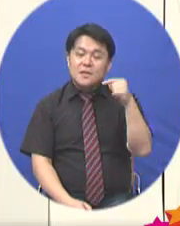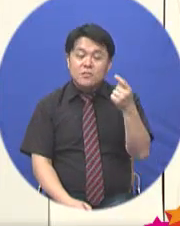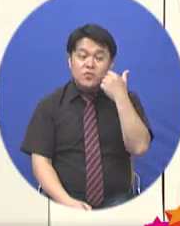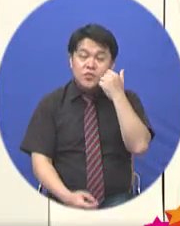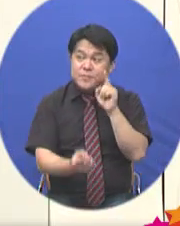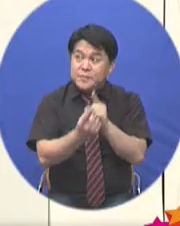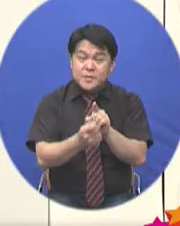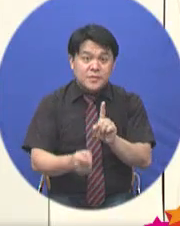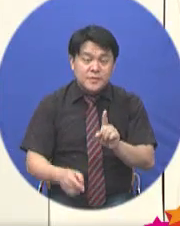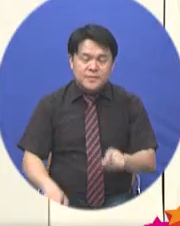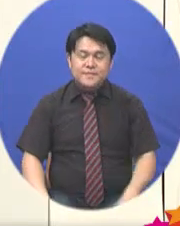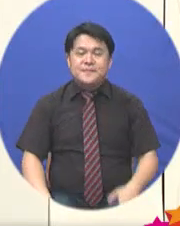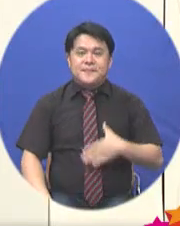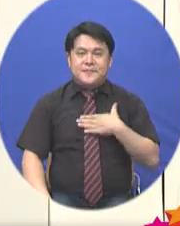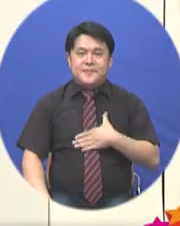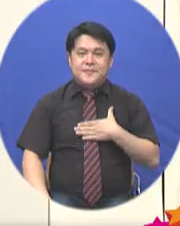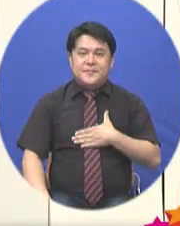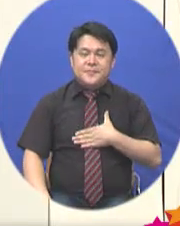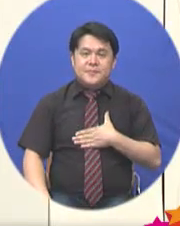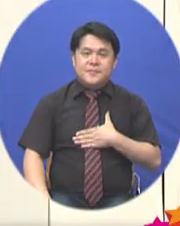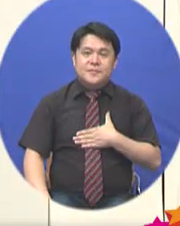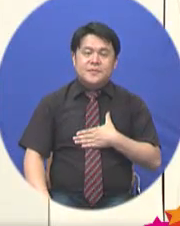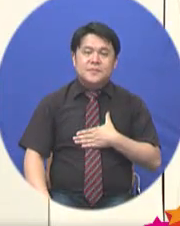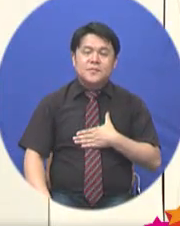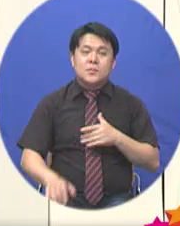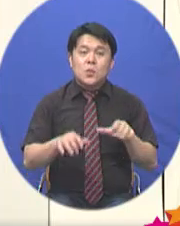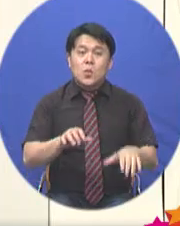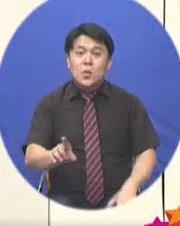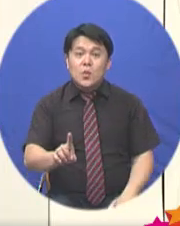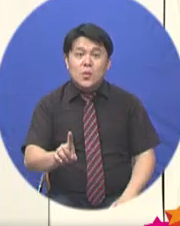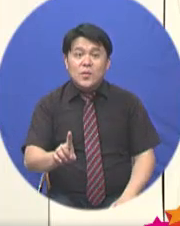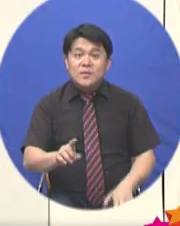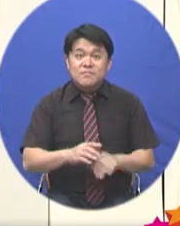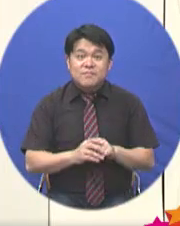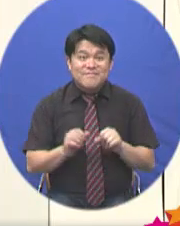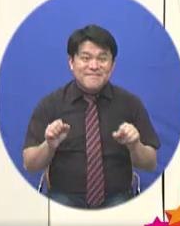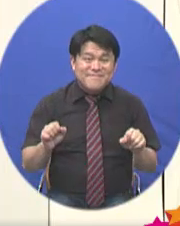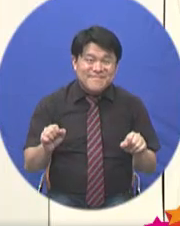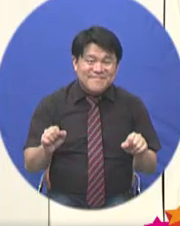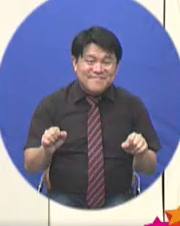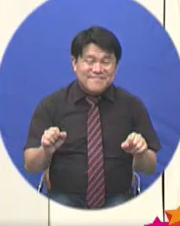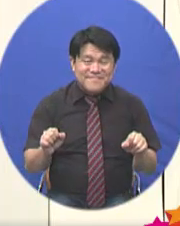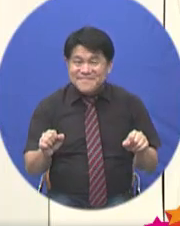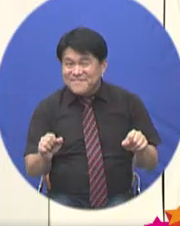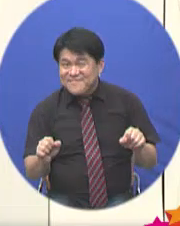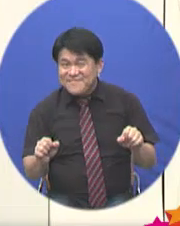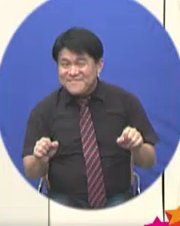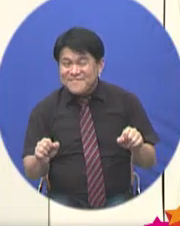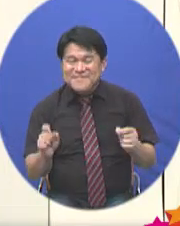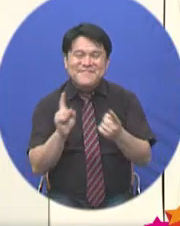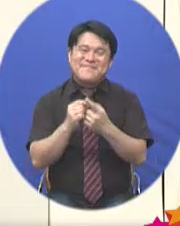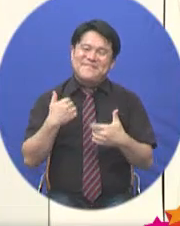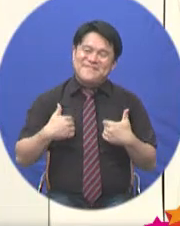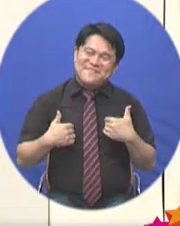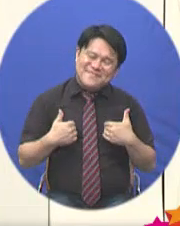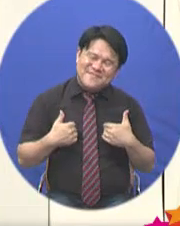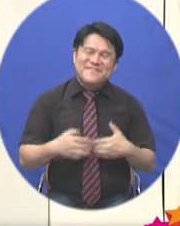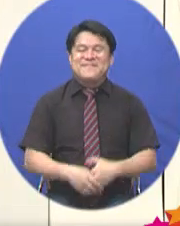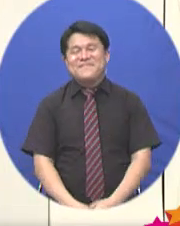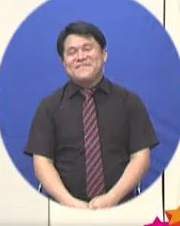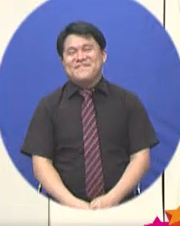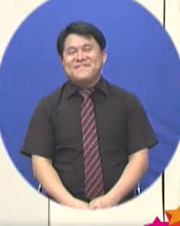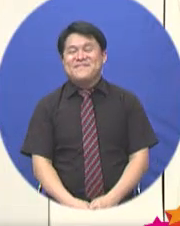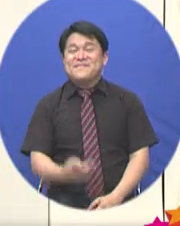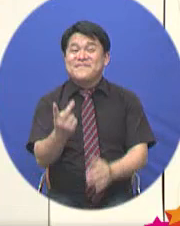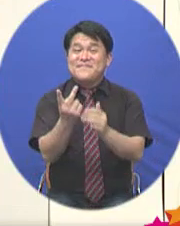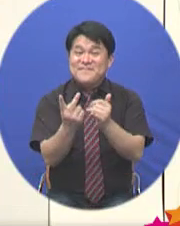분도 만나봐야 되겠죠? 그러게요. 네. 어디 계시는 분일까요? 안녕하세요. 안녕하세요. 네, 반갑습니다. 네,